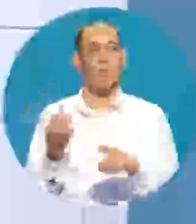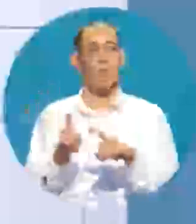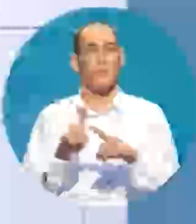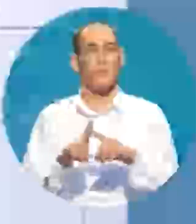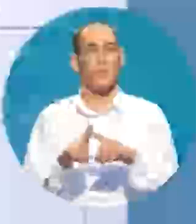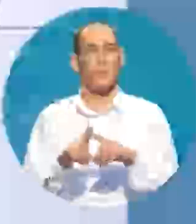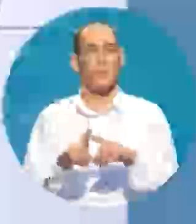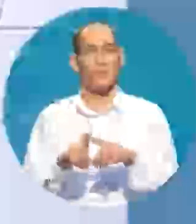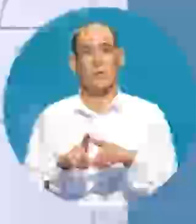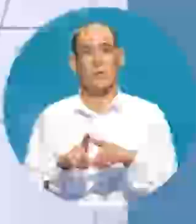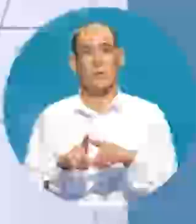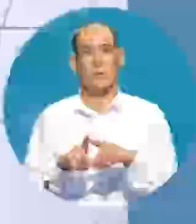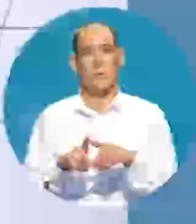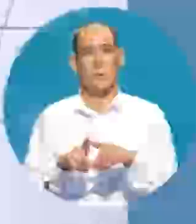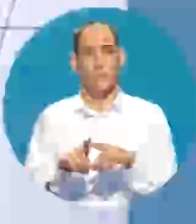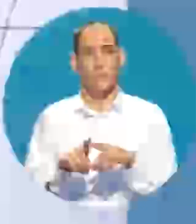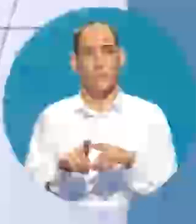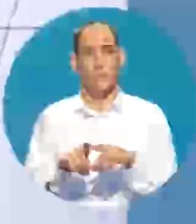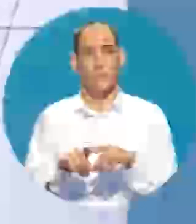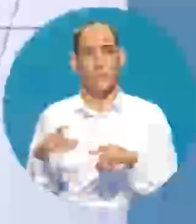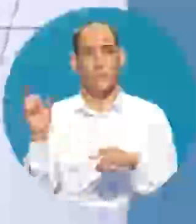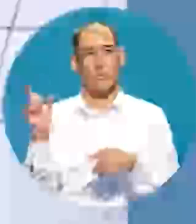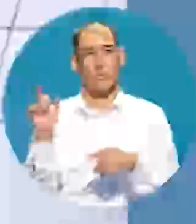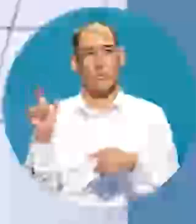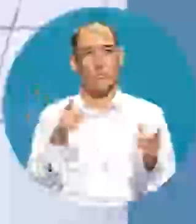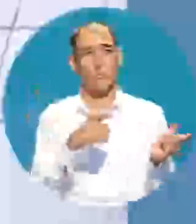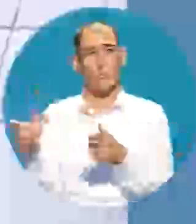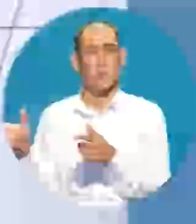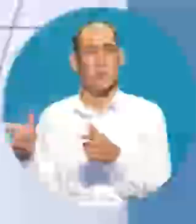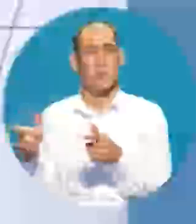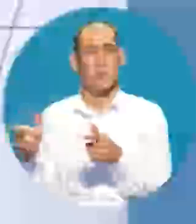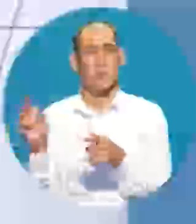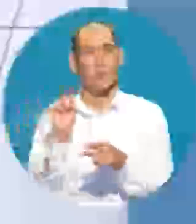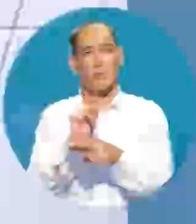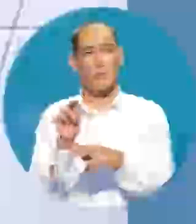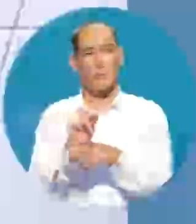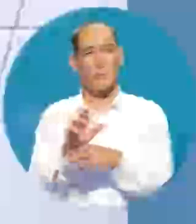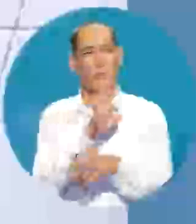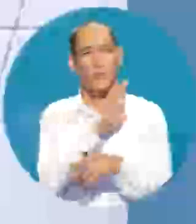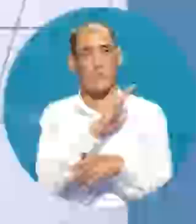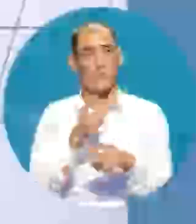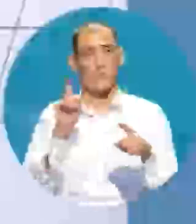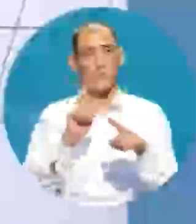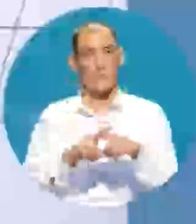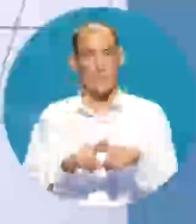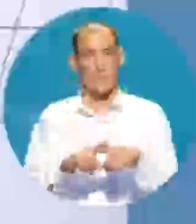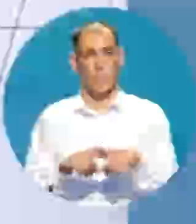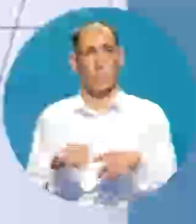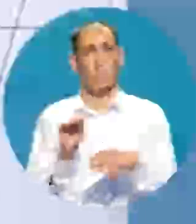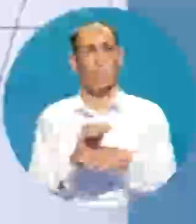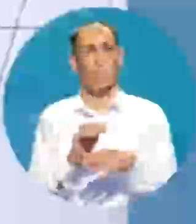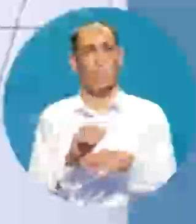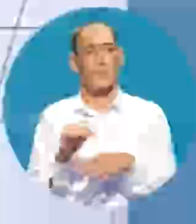тек арғы сызықтың жоқарысына әкеп қоямыз. Һәм Bizler buna elementte tayarlık